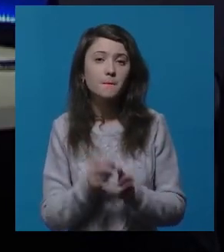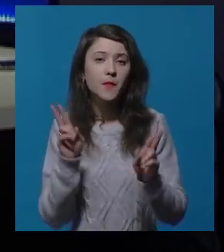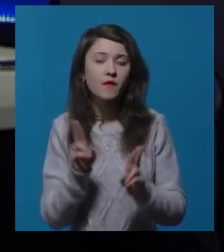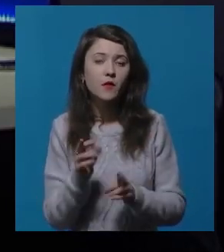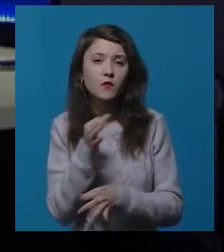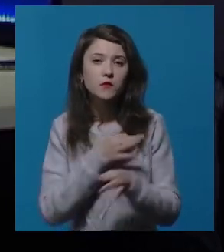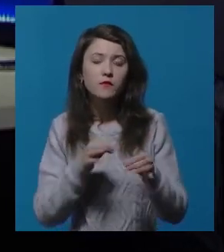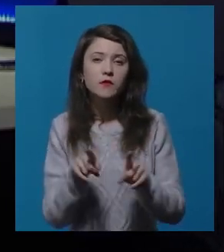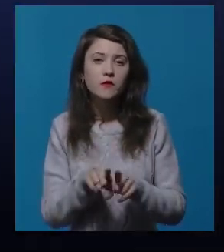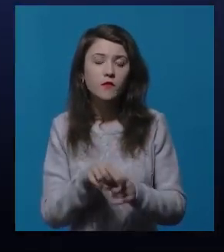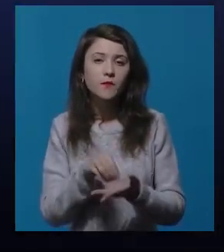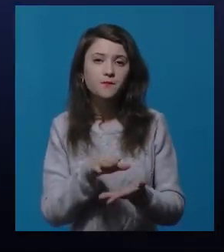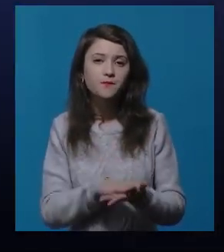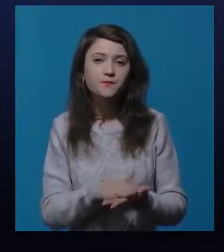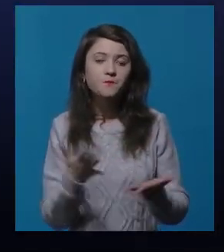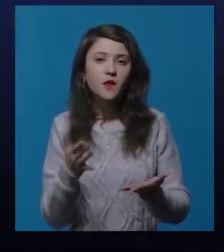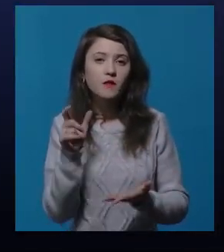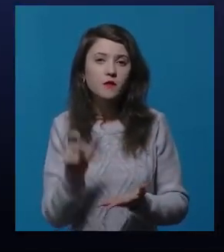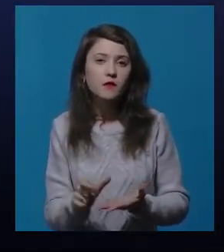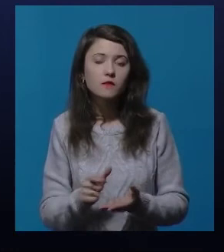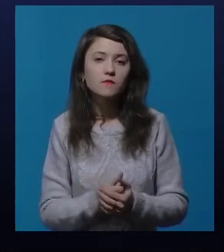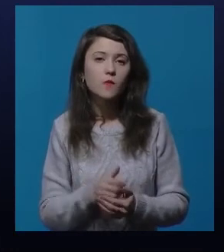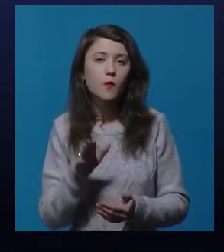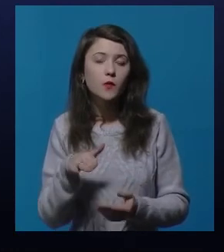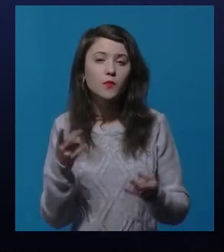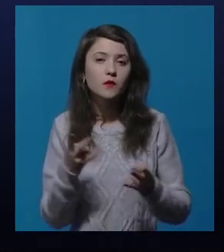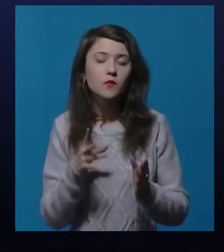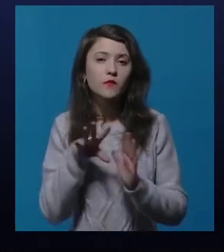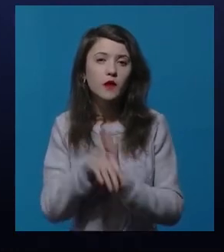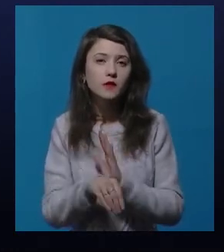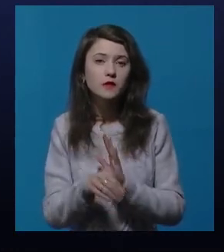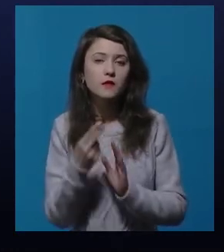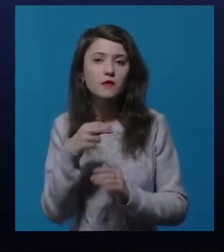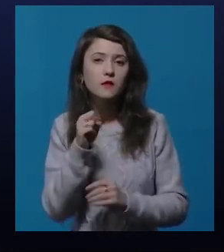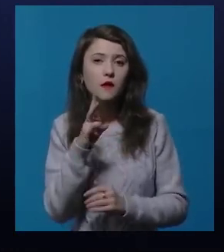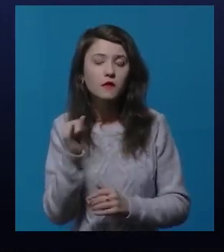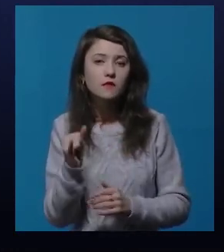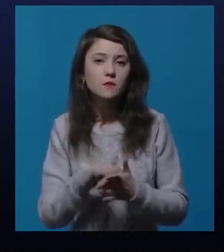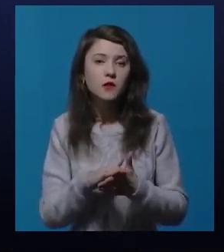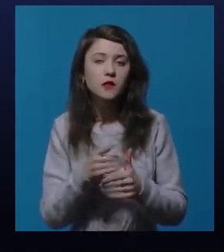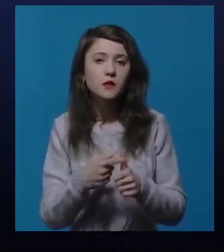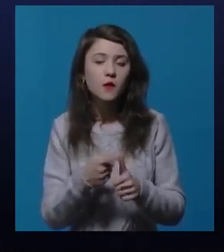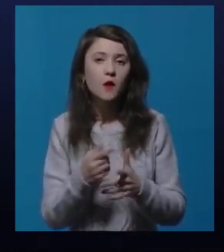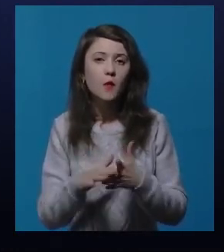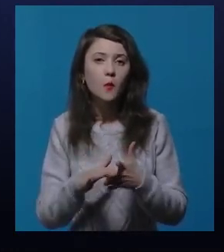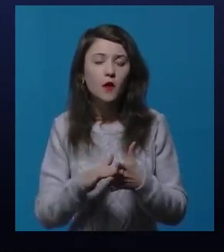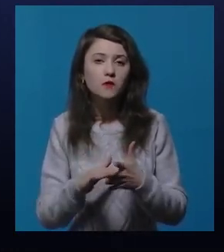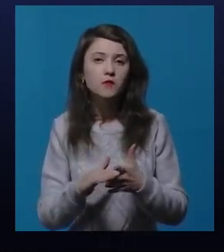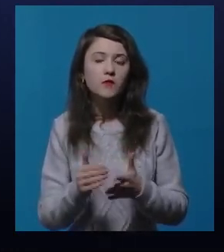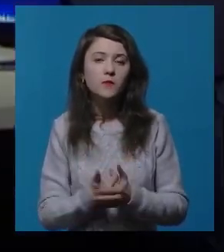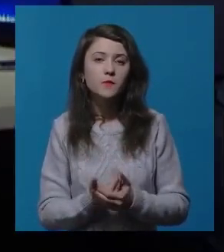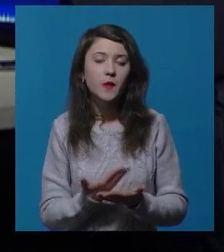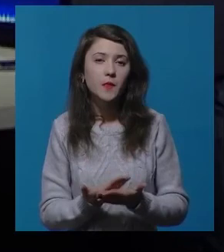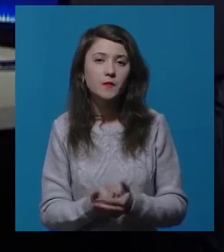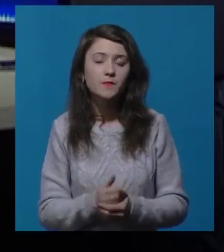одно фіксується певній людині. Звичайно, там потрібно внести дані, прізвищем, я по батькові, там, наприклад,